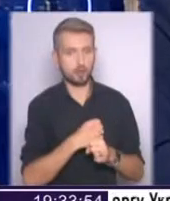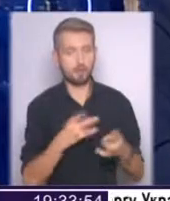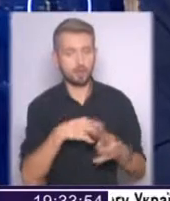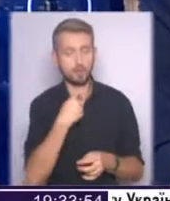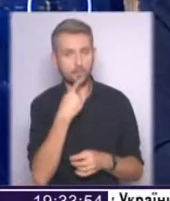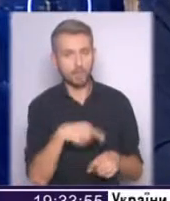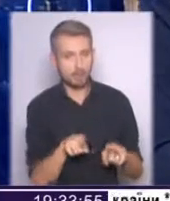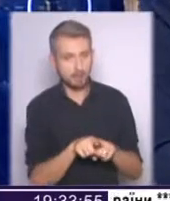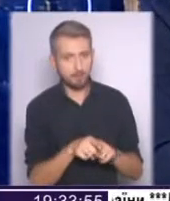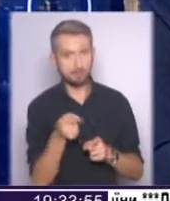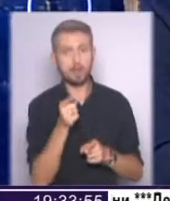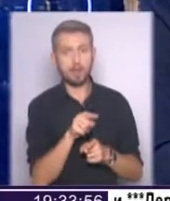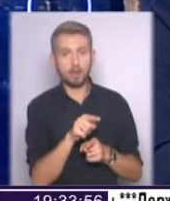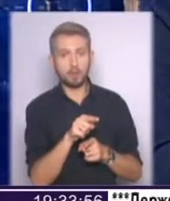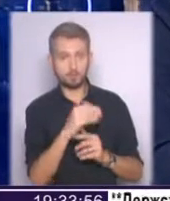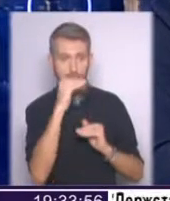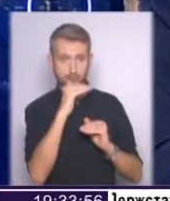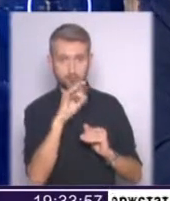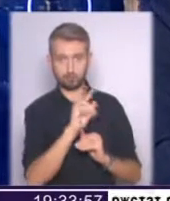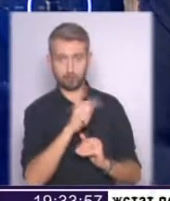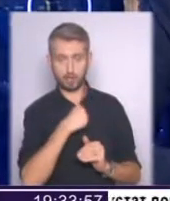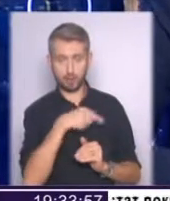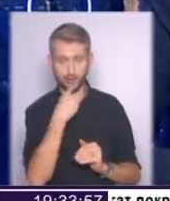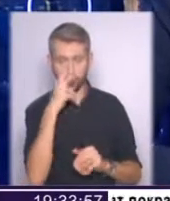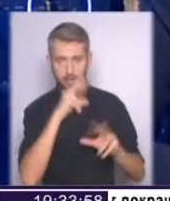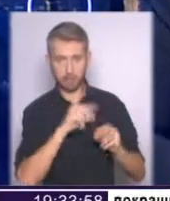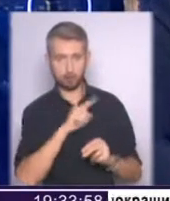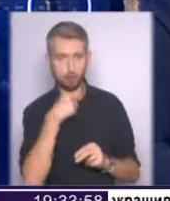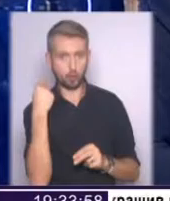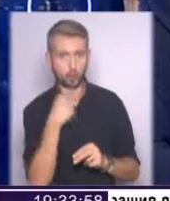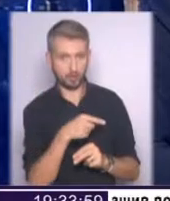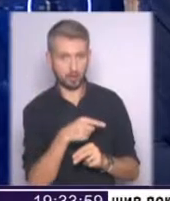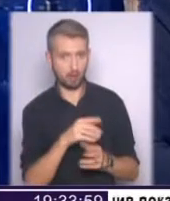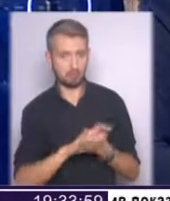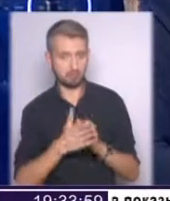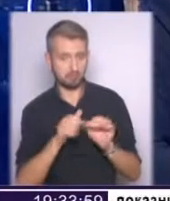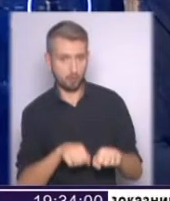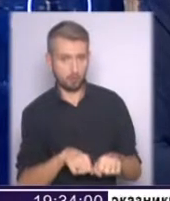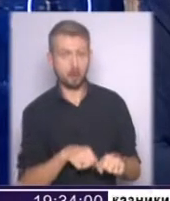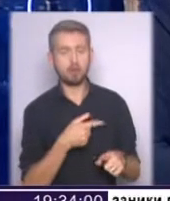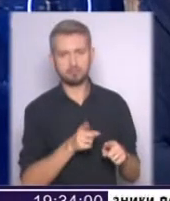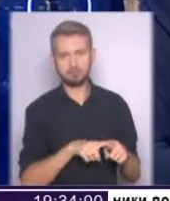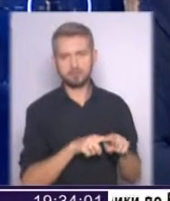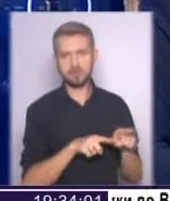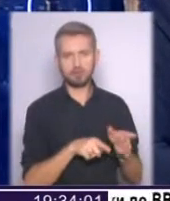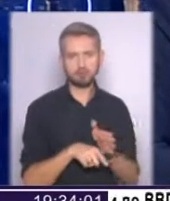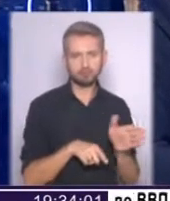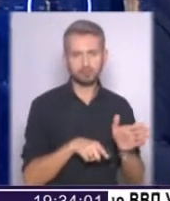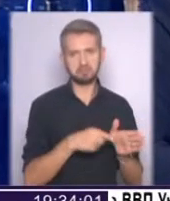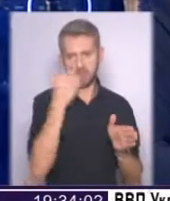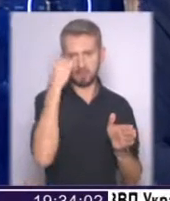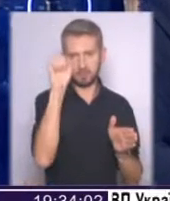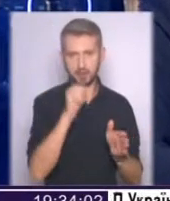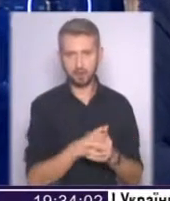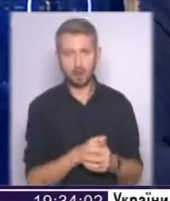так, що от той блок, про який я говорив, який вважає, що Росія договороздатна, він переміг. І в цьому